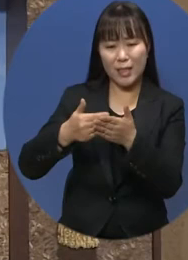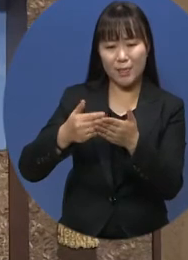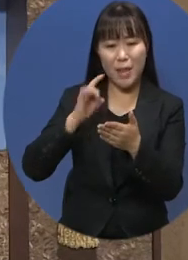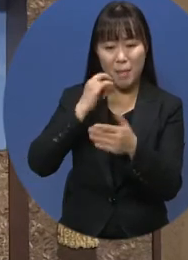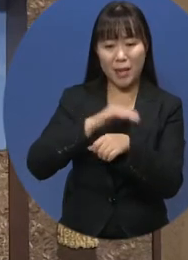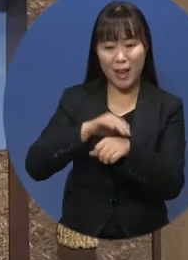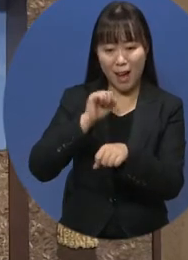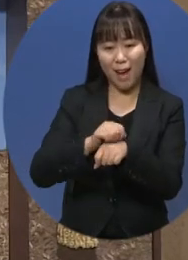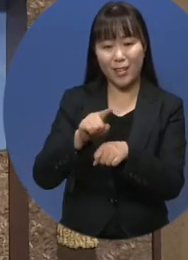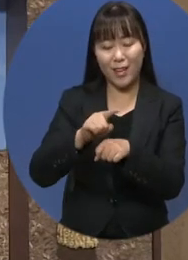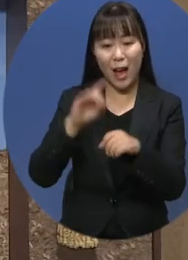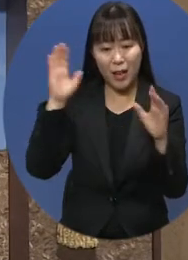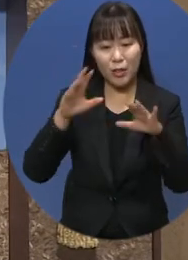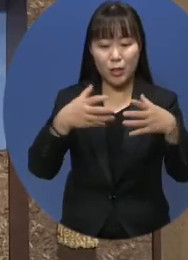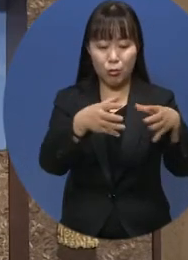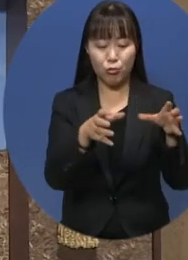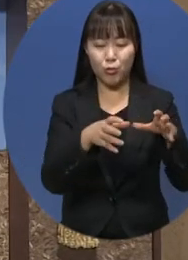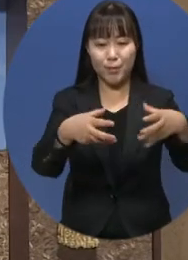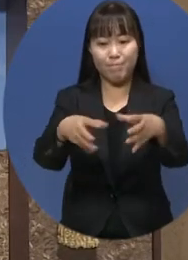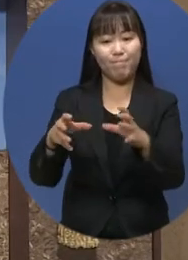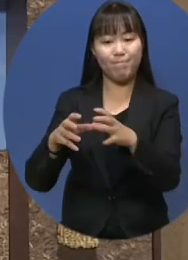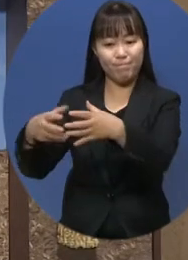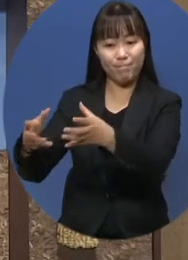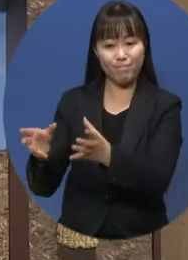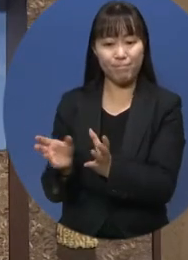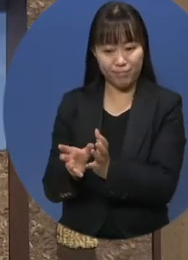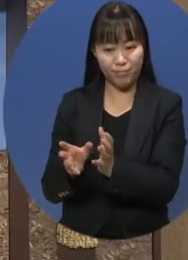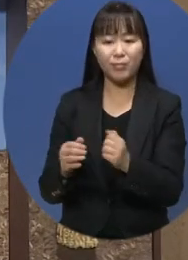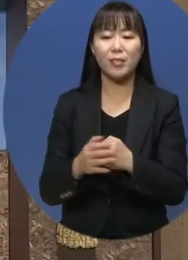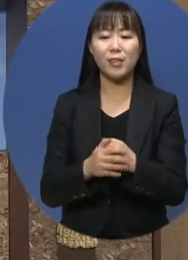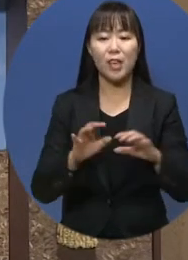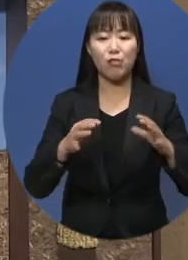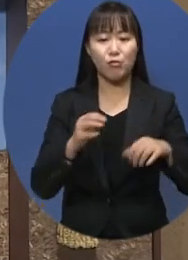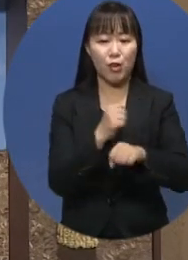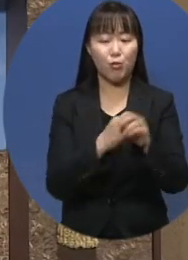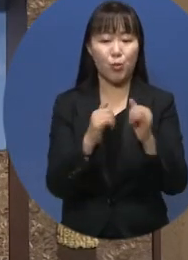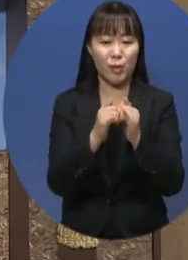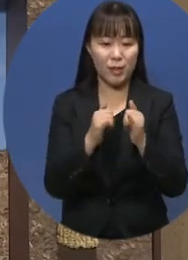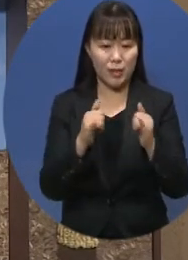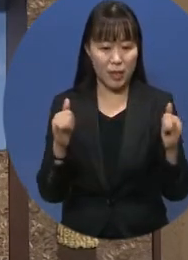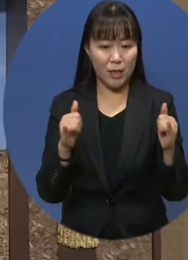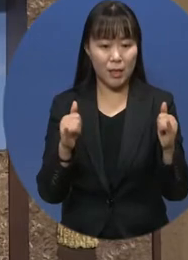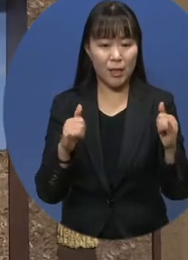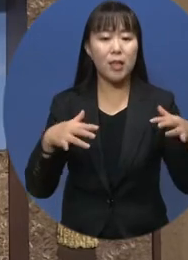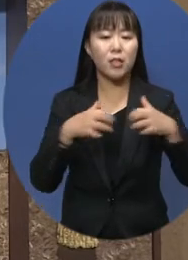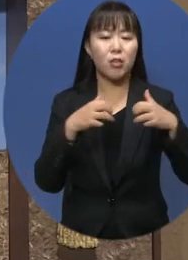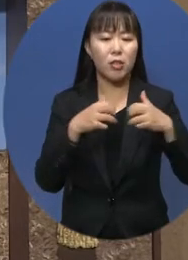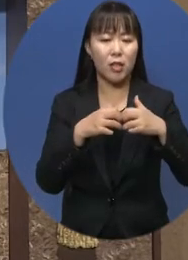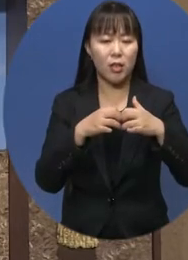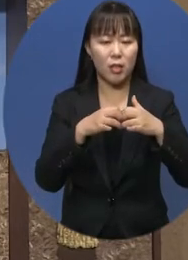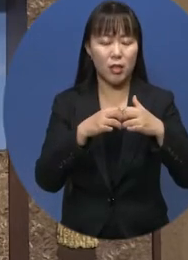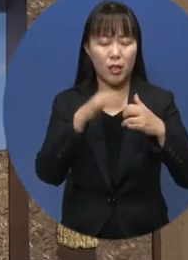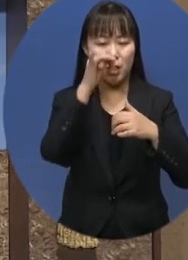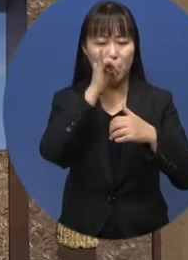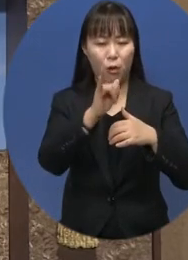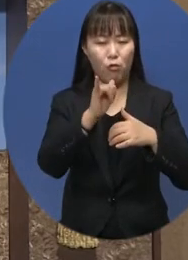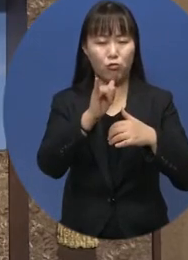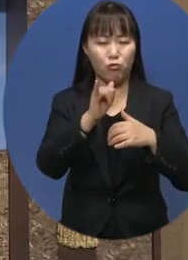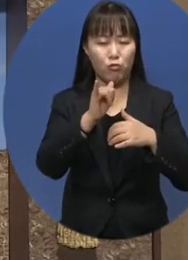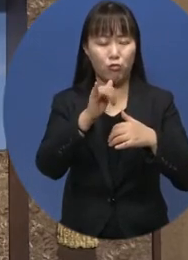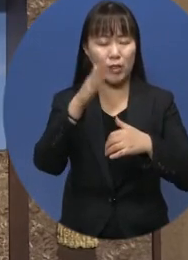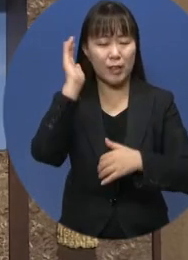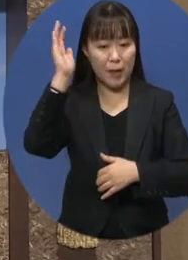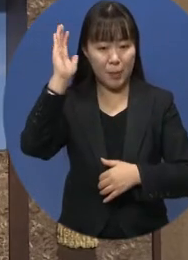이쁘게 그리는 학생들도 그룹을 만들어서 예 그 국가유공자에 전쟁 영웅담 전쟁 이야기를